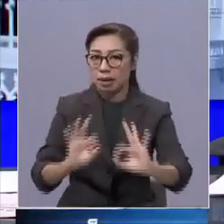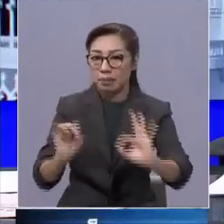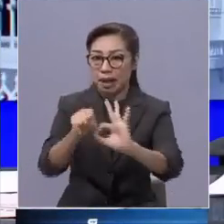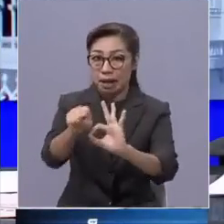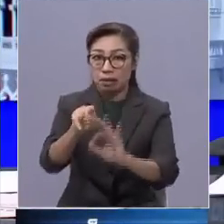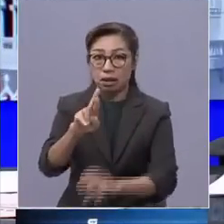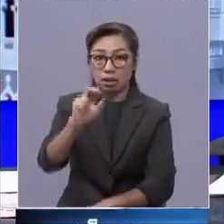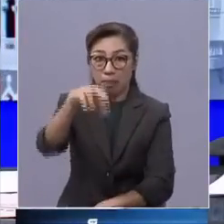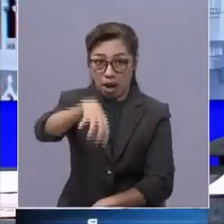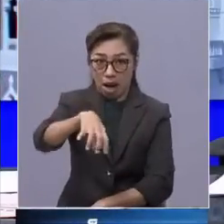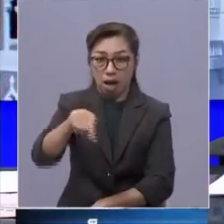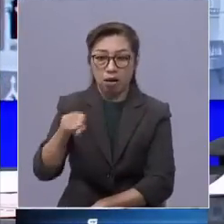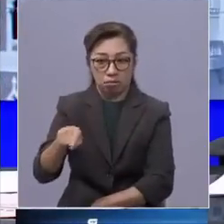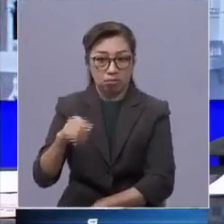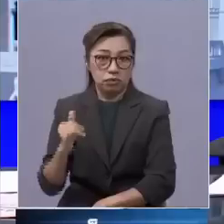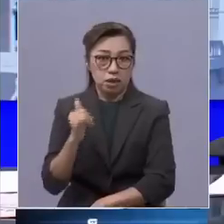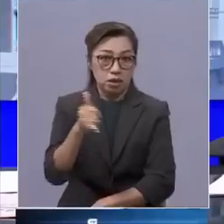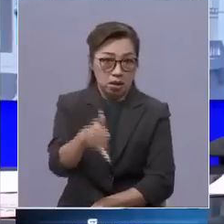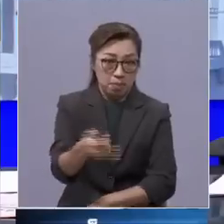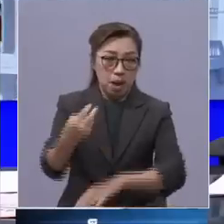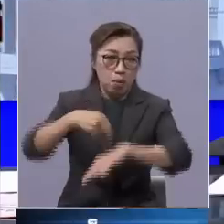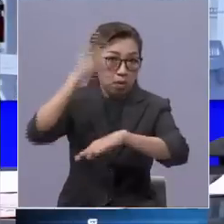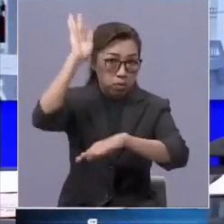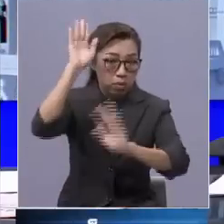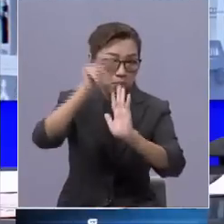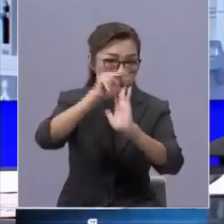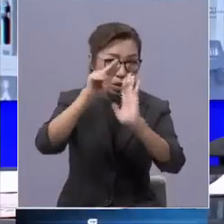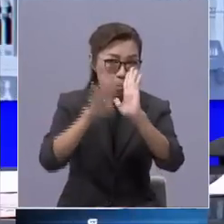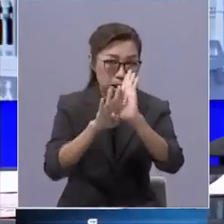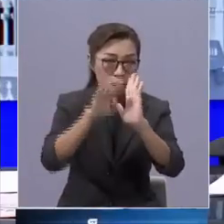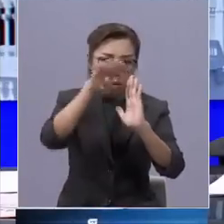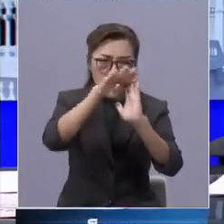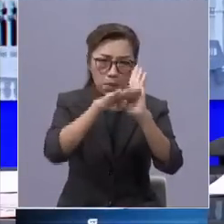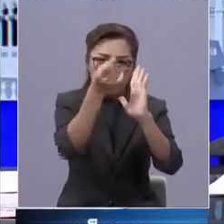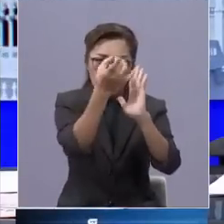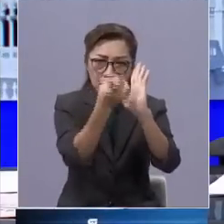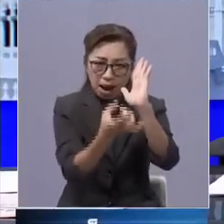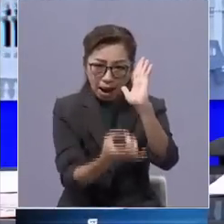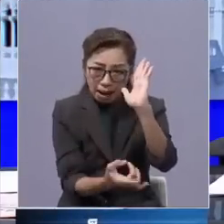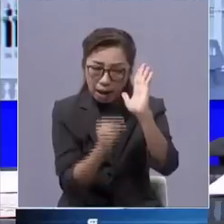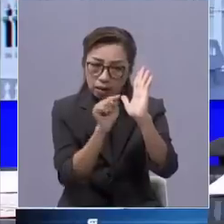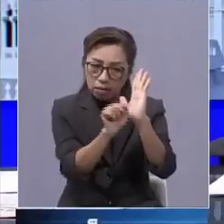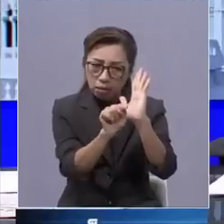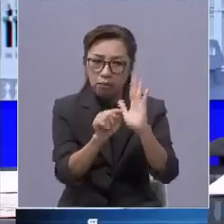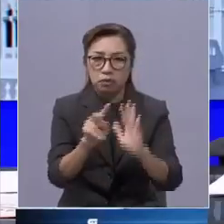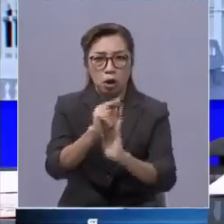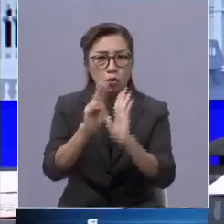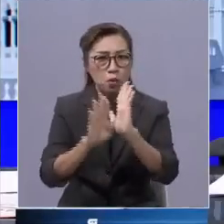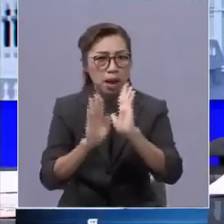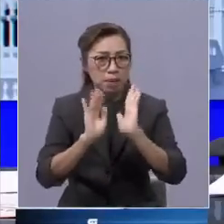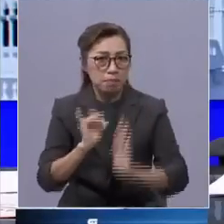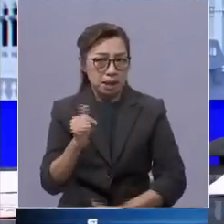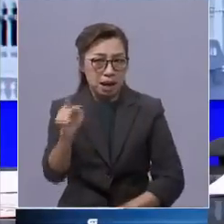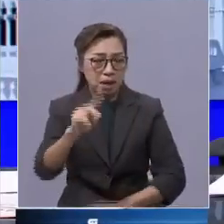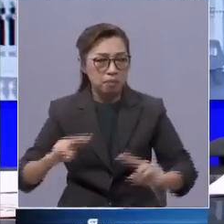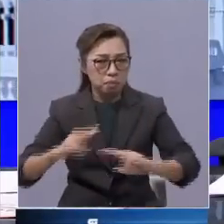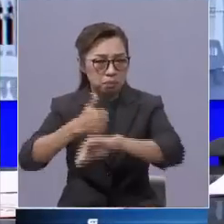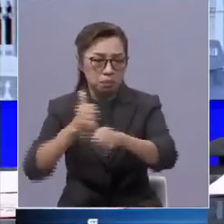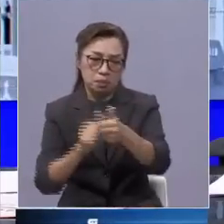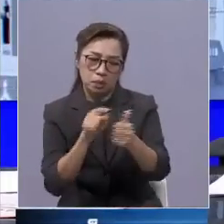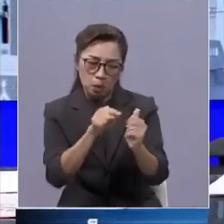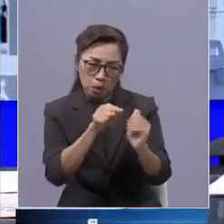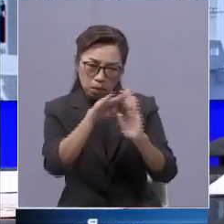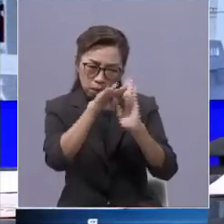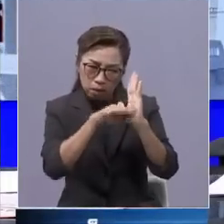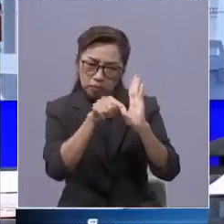แถลงต่อที่ประชุมรัฐสภานะครับว่าจะมีกี่ข้อมีนโยบายไหนบ้างที่บางท่านเองคณะรัฐมนตรีบางท่านบอกว่าอาจจะไม่ใช่เรื่องเร่งด่